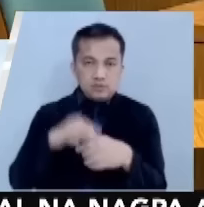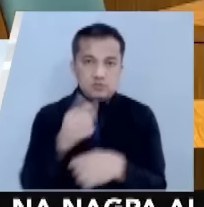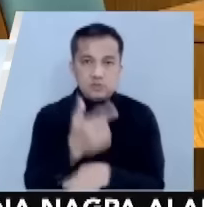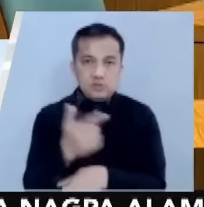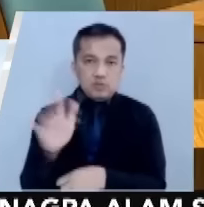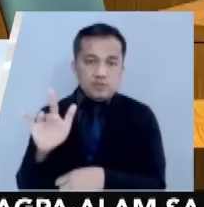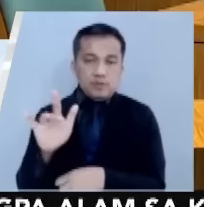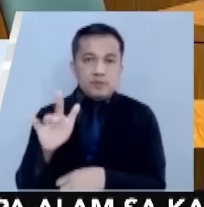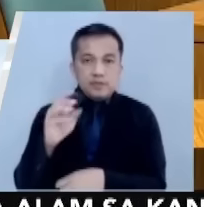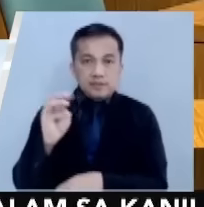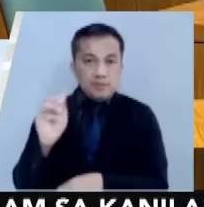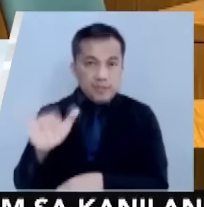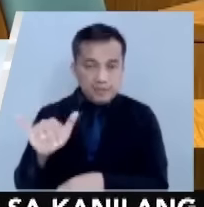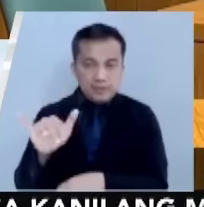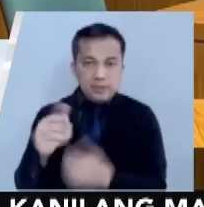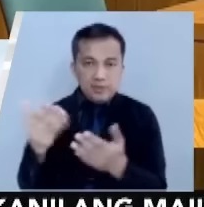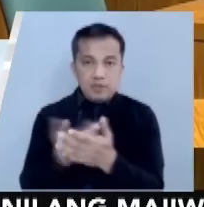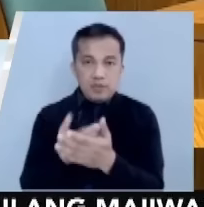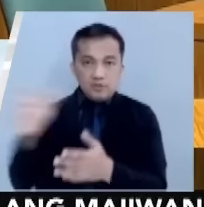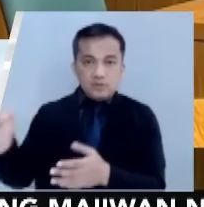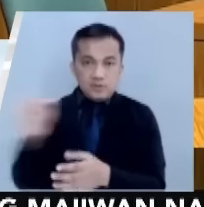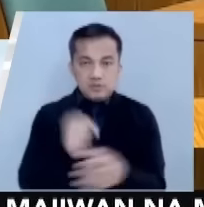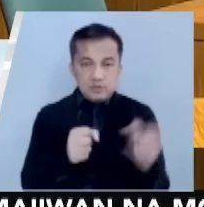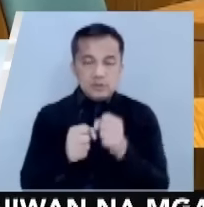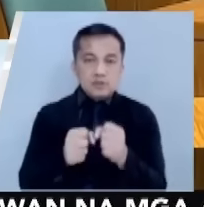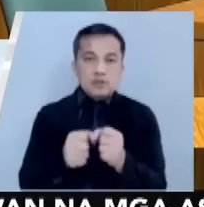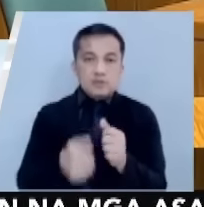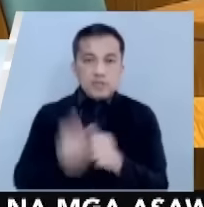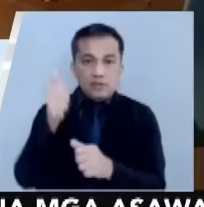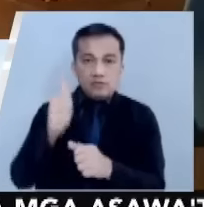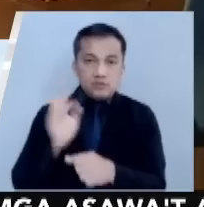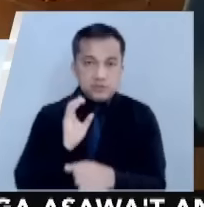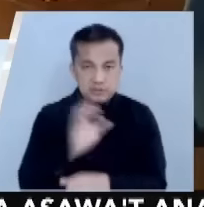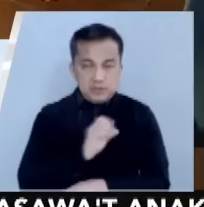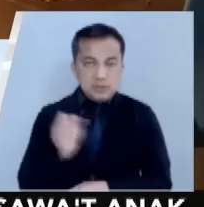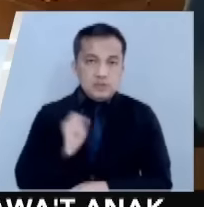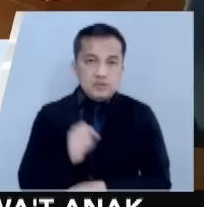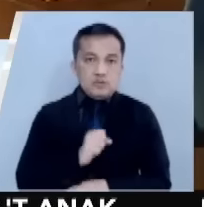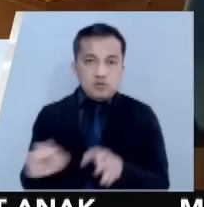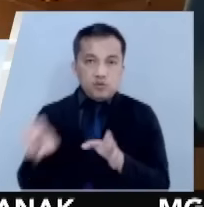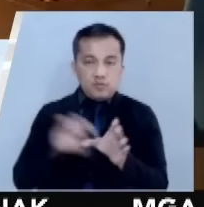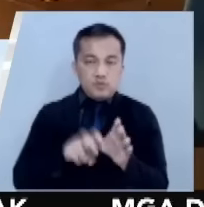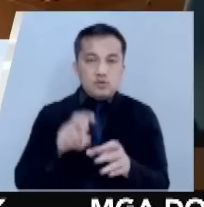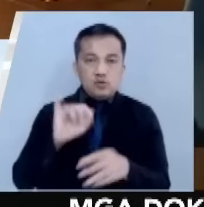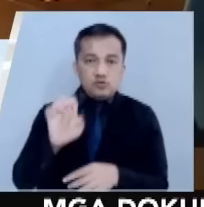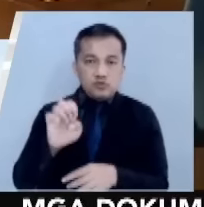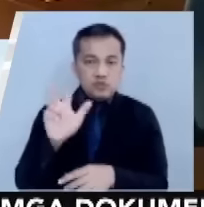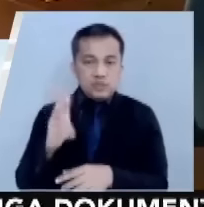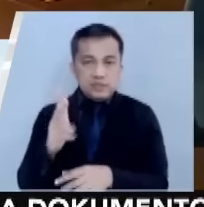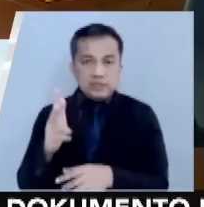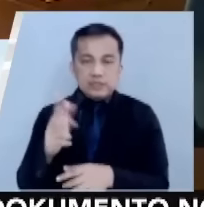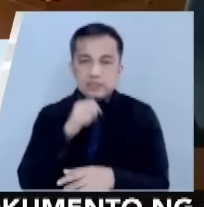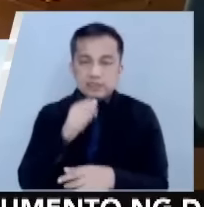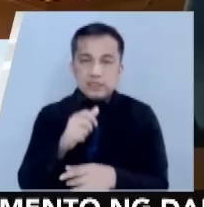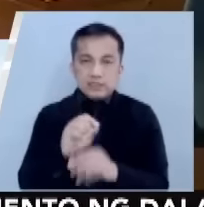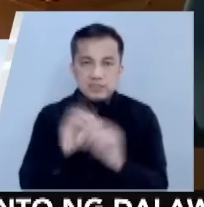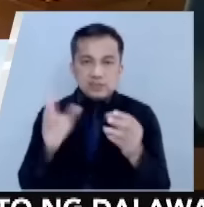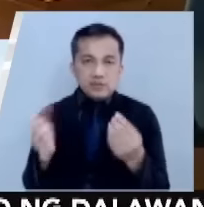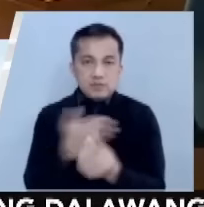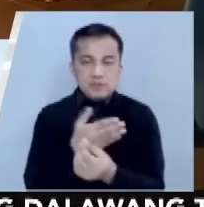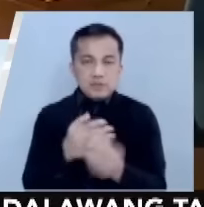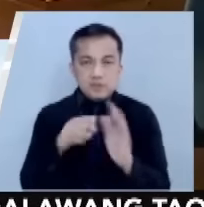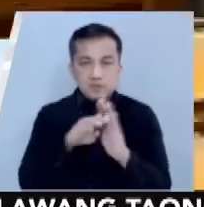Ang mga bagong halal na kongresista at senador uupo na sa June 30. Hindi raw malinaw sa impeachment guidelines ang hakbang sakaling matapos